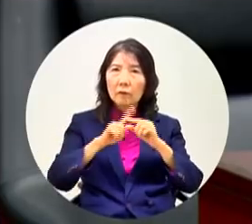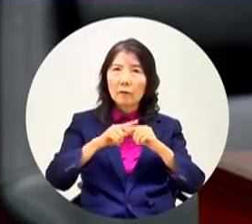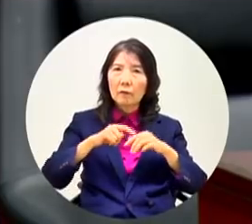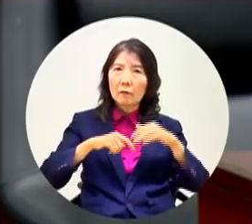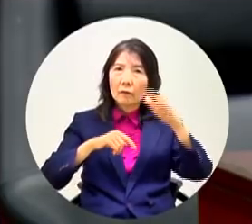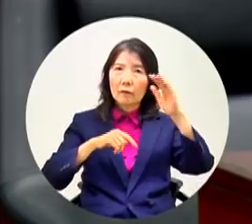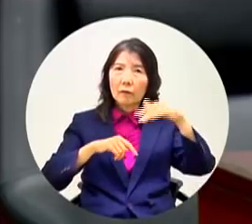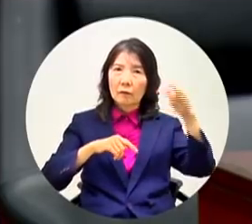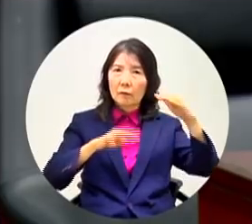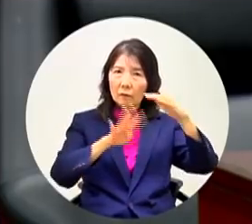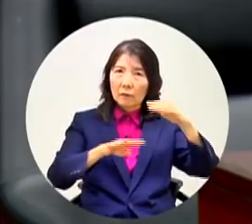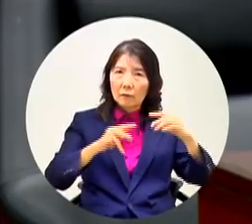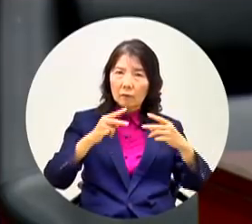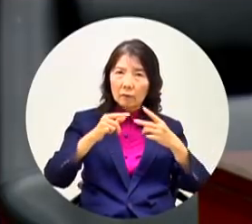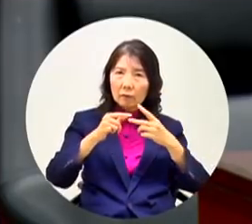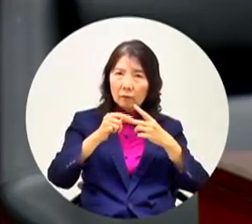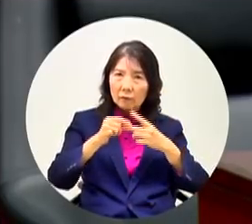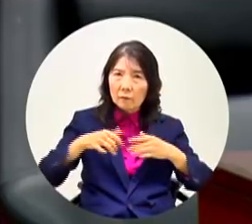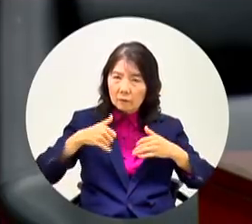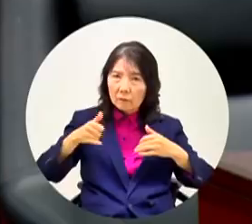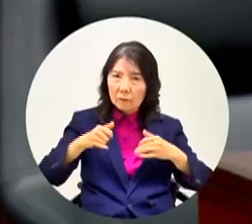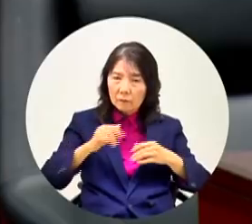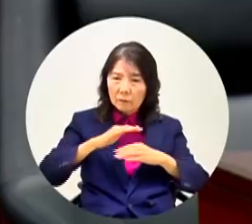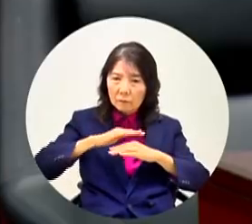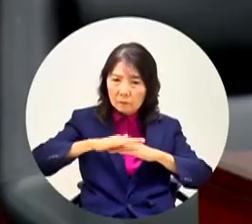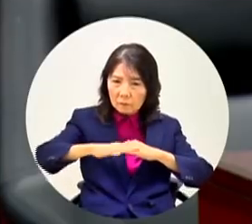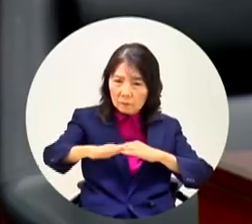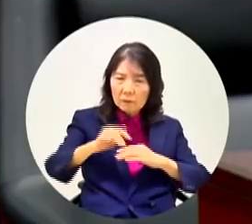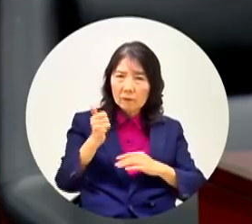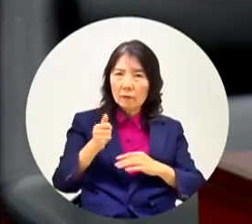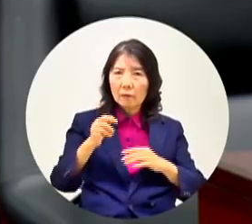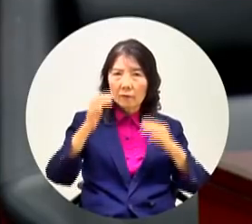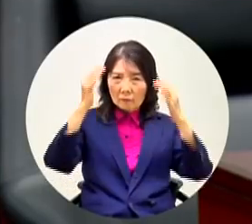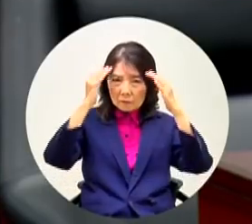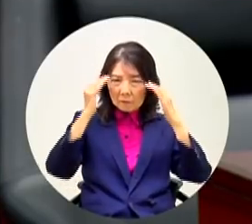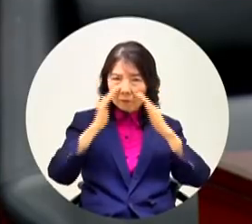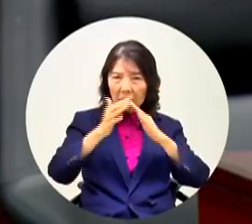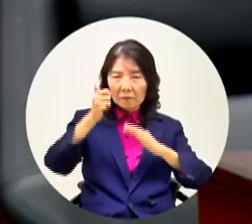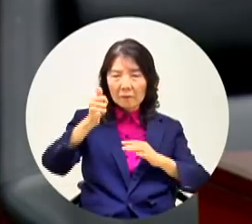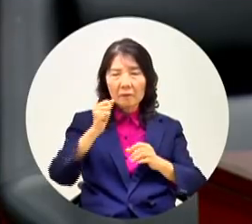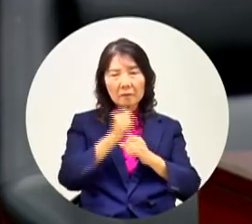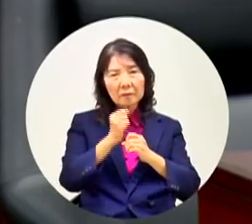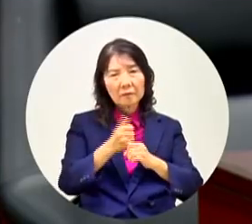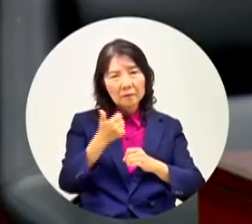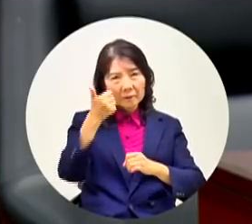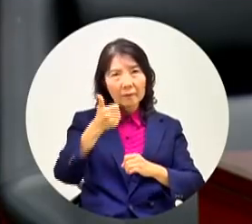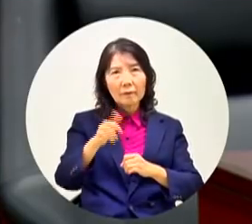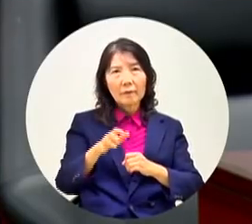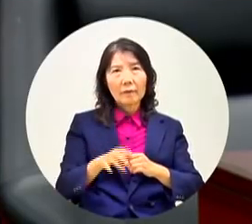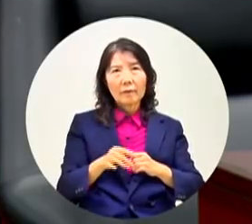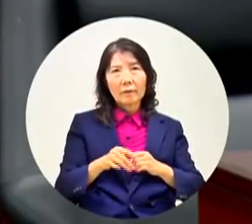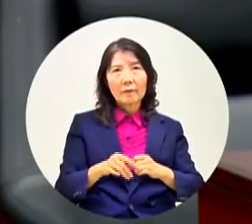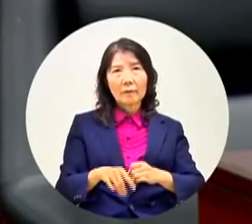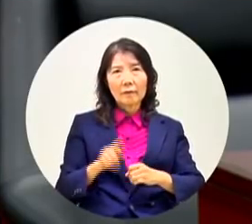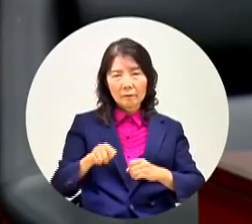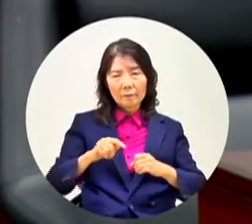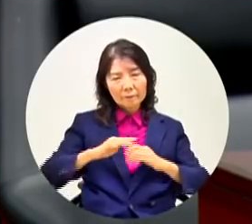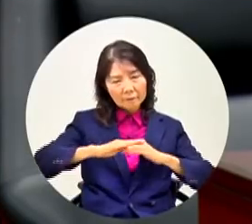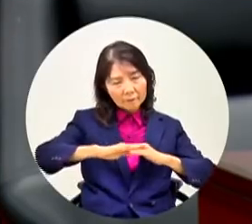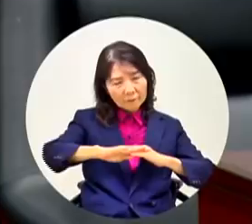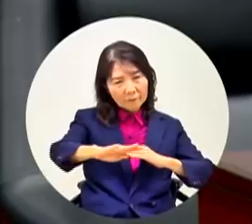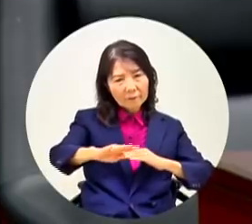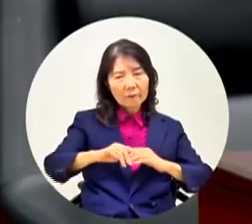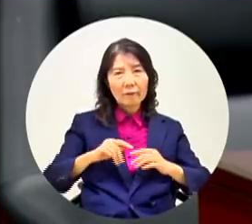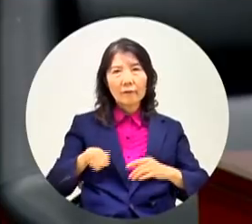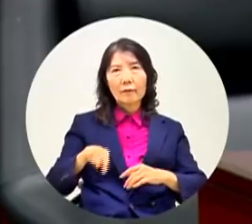做到大家的肯定中，哎，韩市长效率很好，把那个中仑二路都抛铺得非常的顺畅。但是